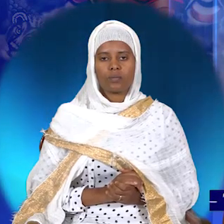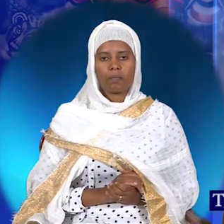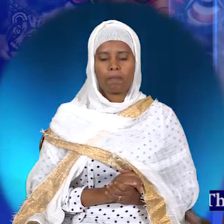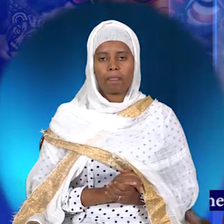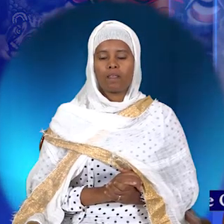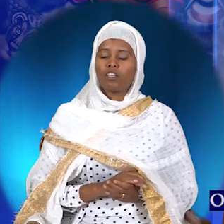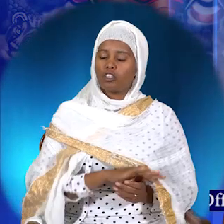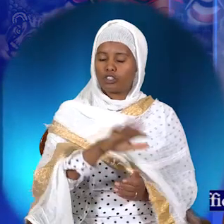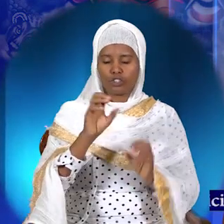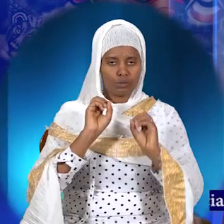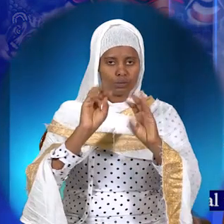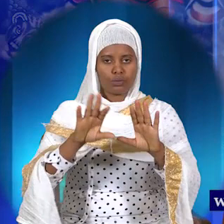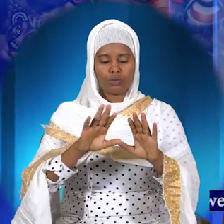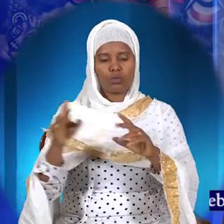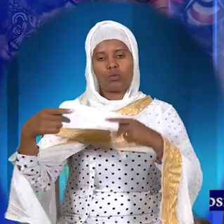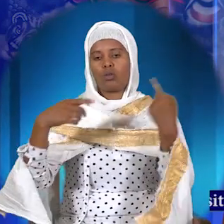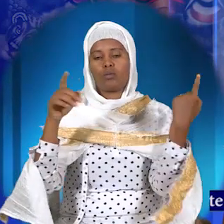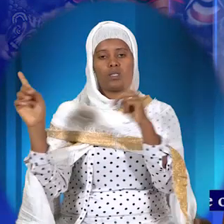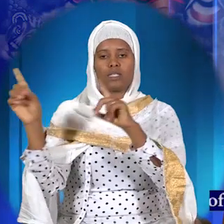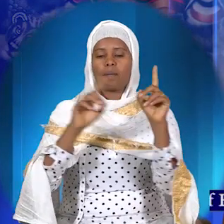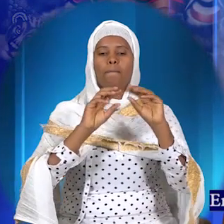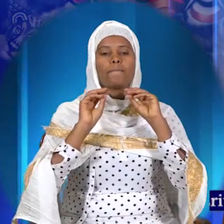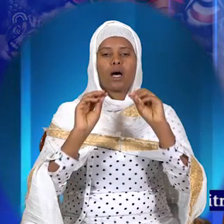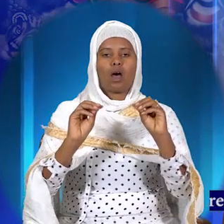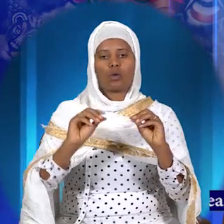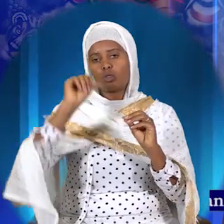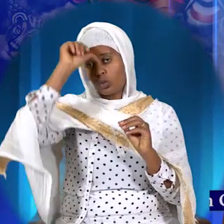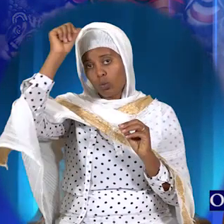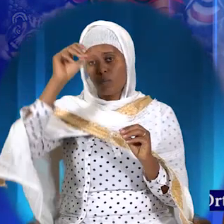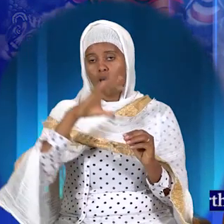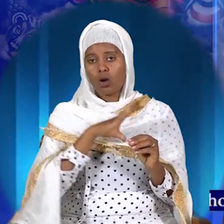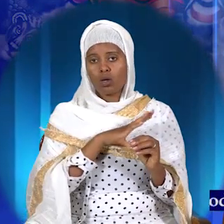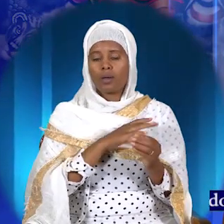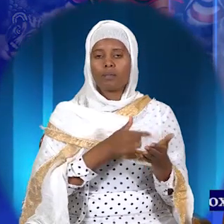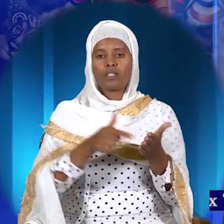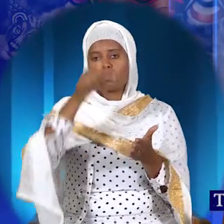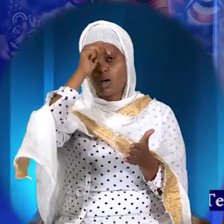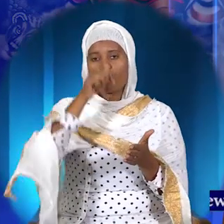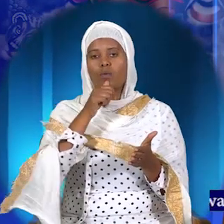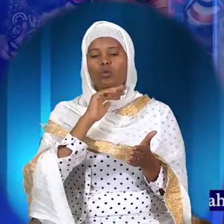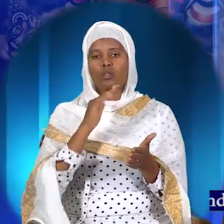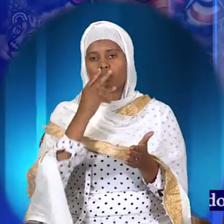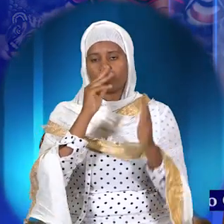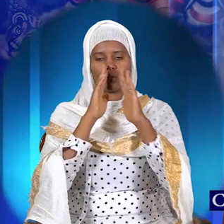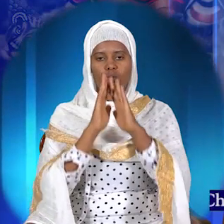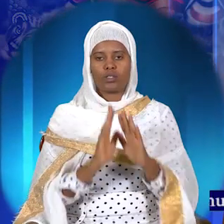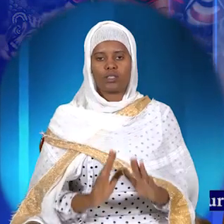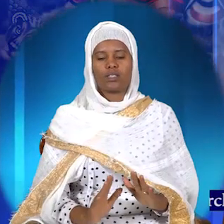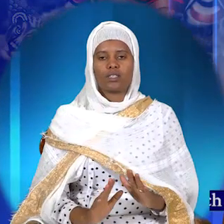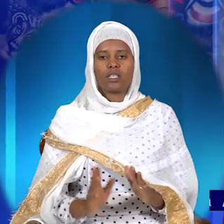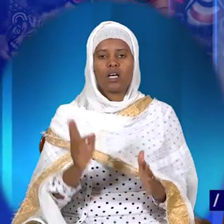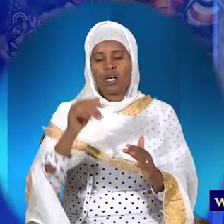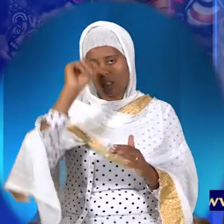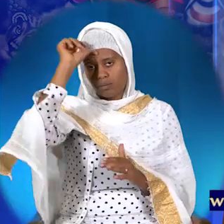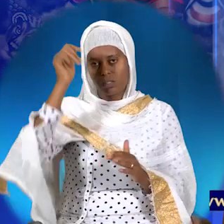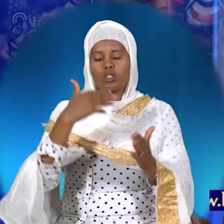ወመንፈስ ቅዱስ ኢሉ ኪዱ ንኩሎም ኣሕዛብ መሃሩ ከተጥምቅዎም ከለኹም ድማ ብስም ኣቦን ወልድን መንፈስ